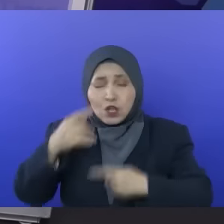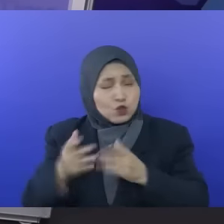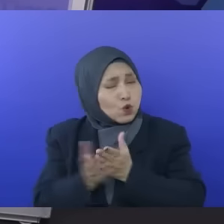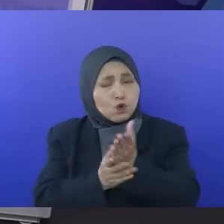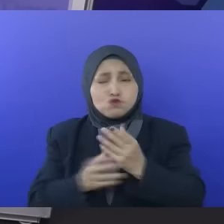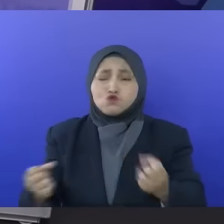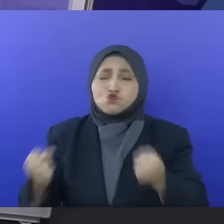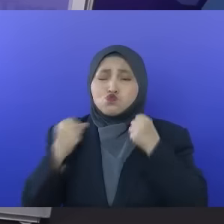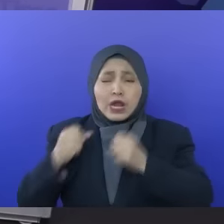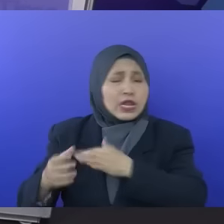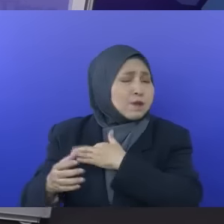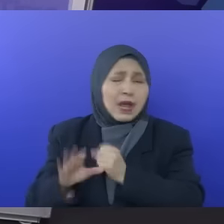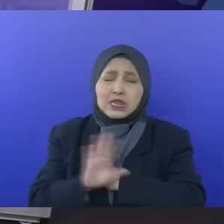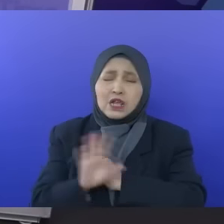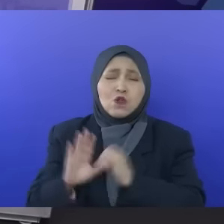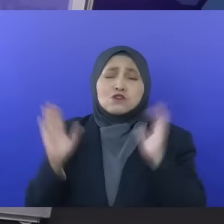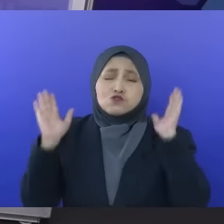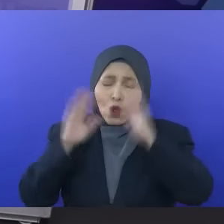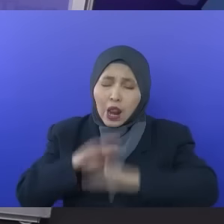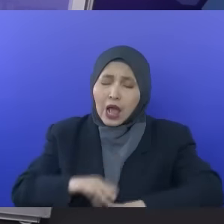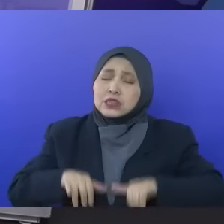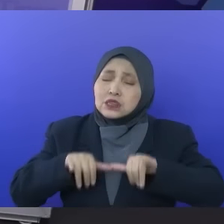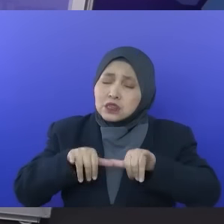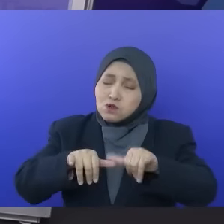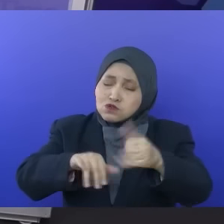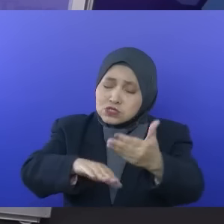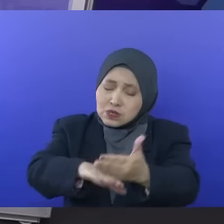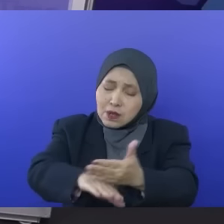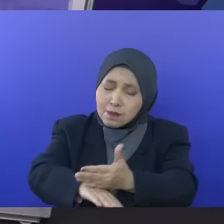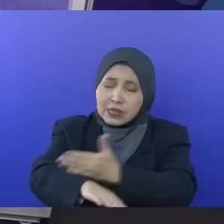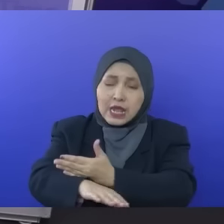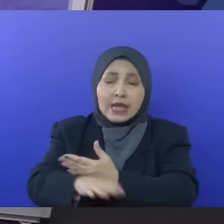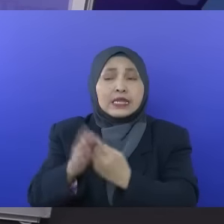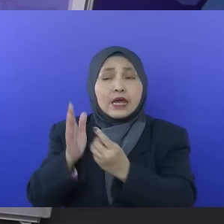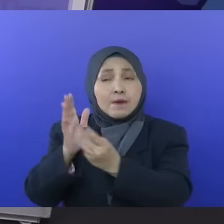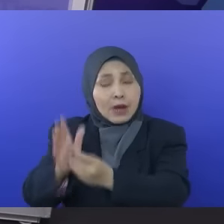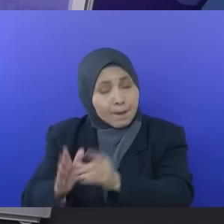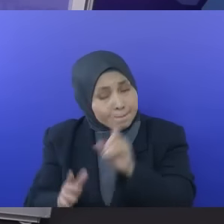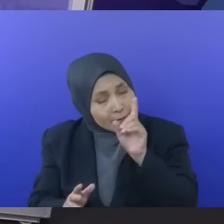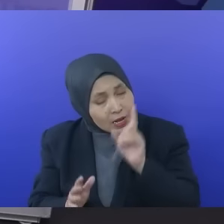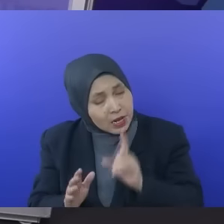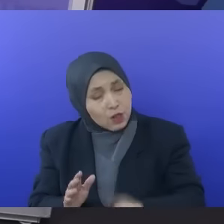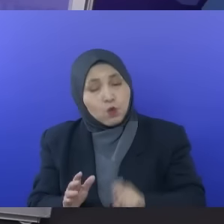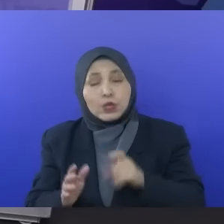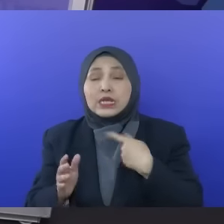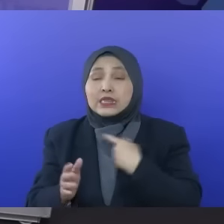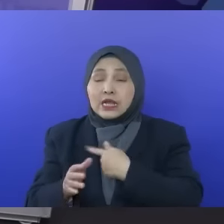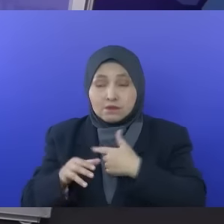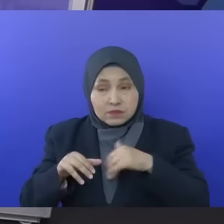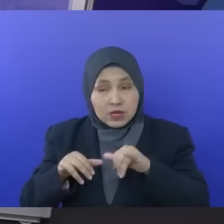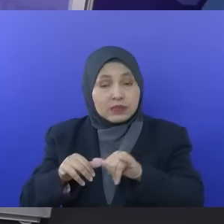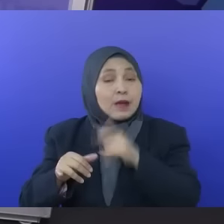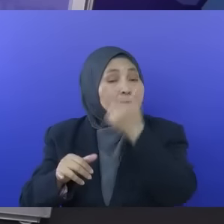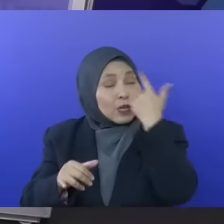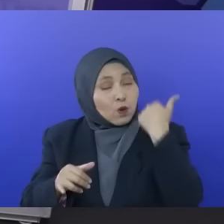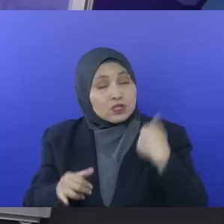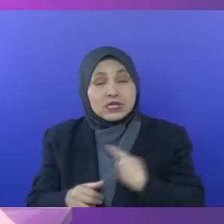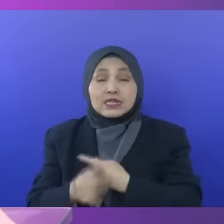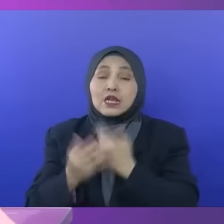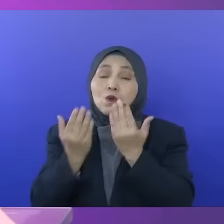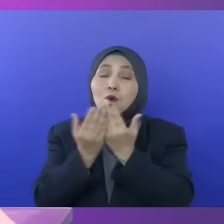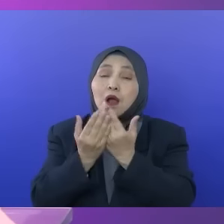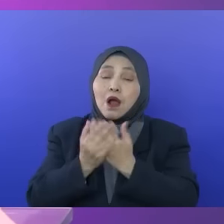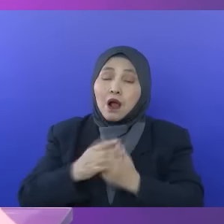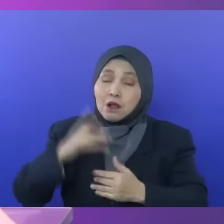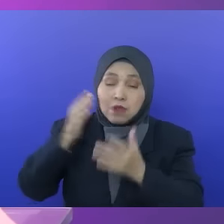salat terus kita baiki dan infaq terus kita baiki dalam hidup kita sehari-hari karena kita doa Allah